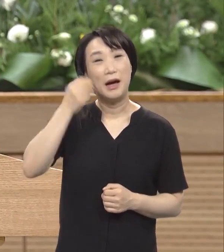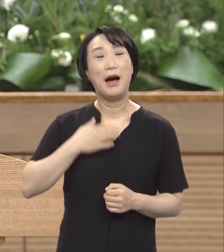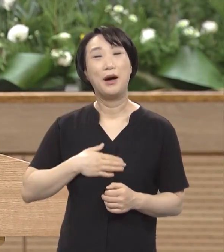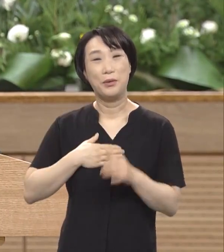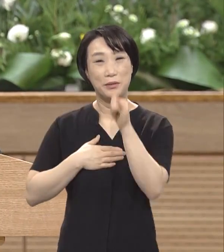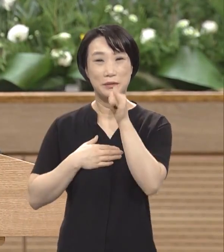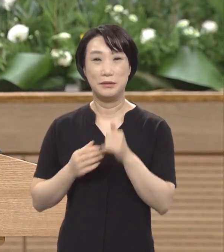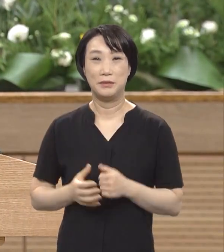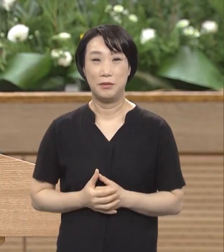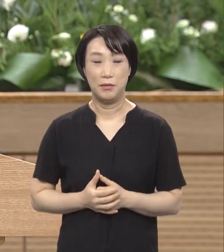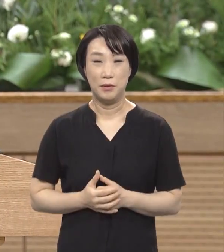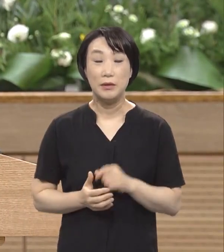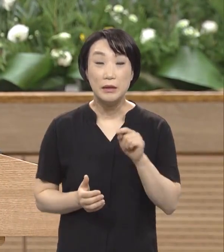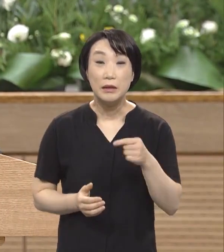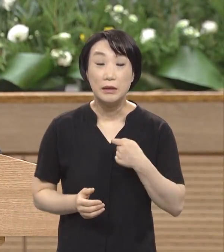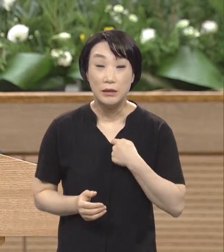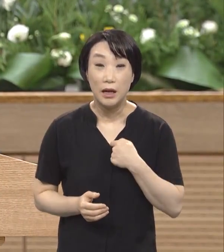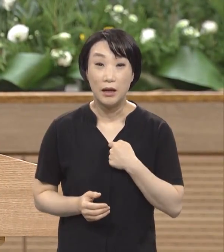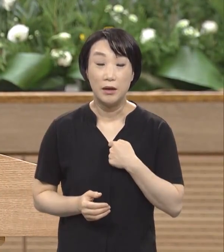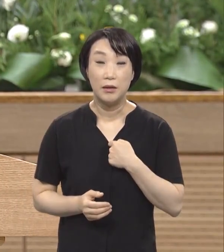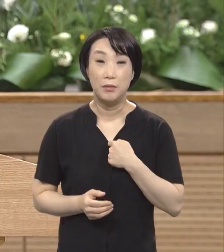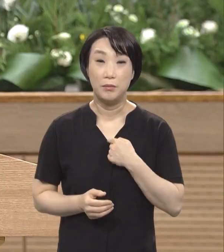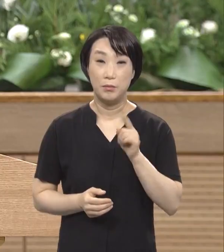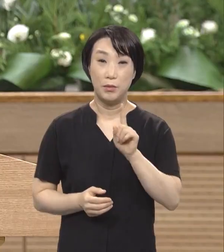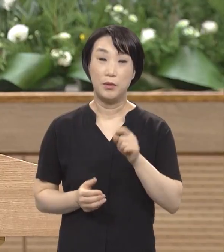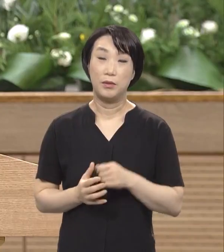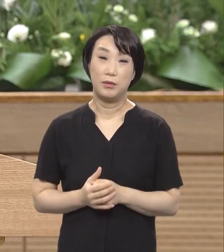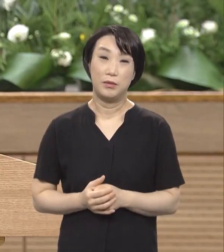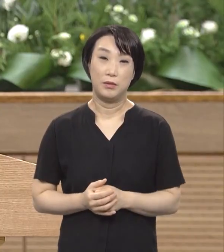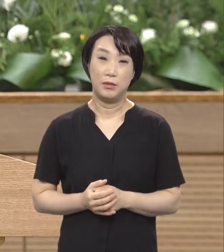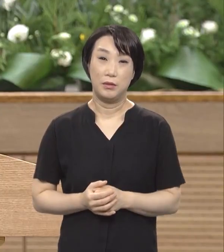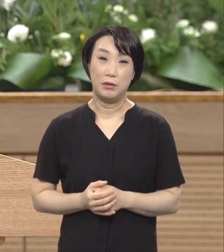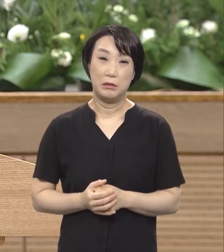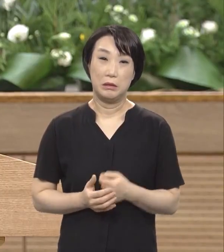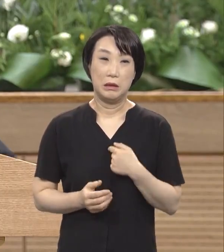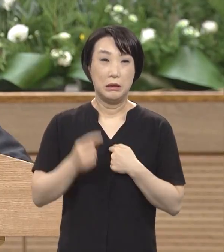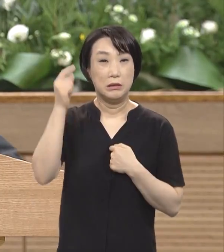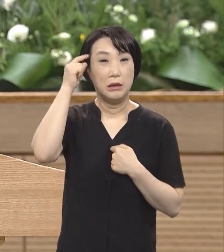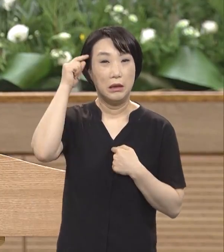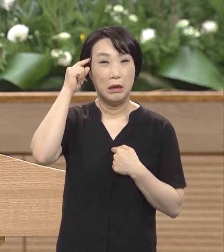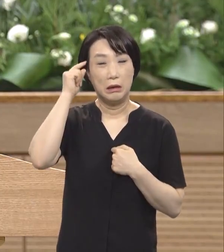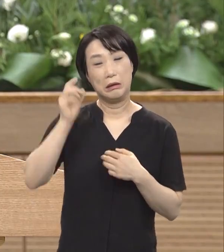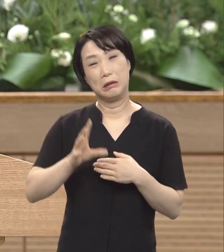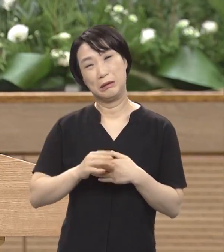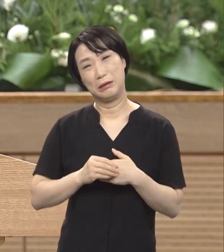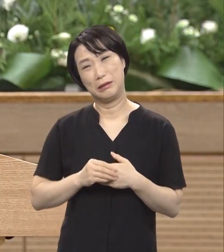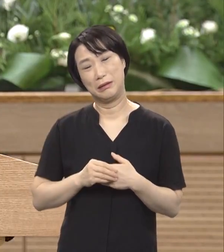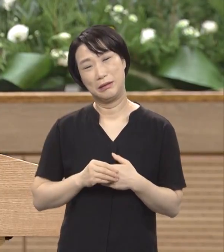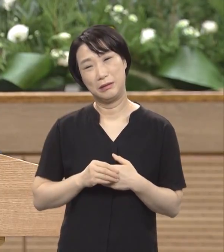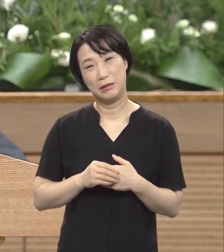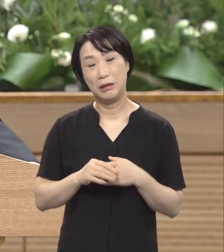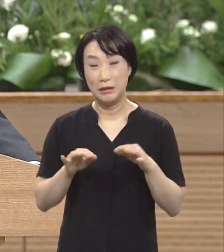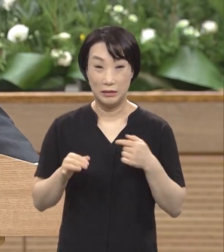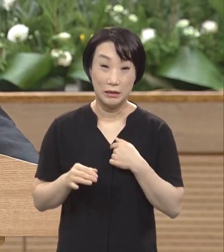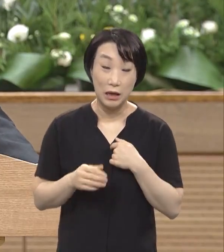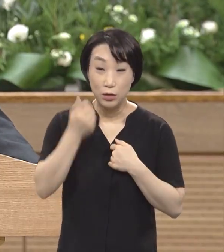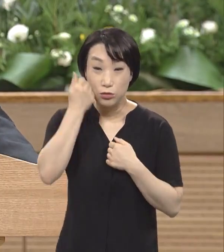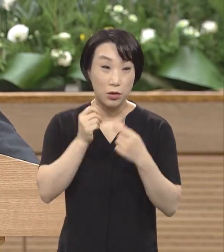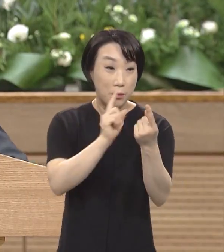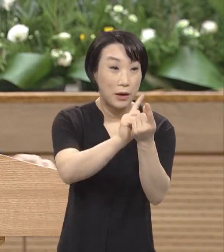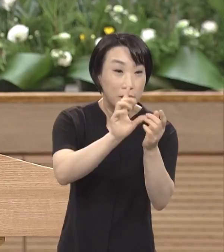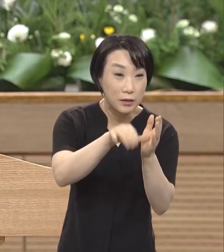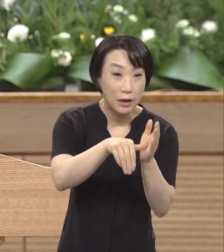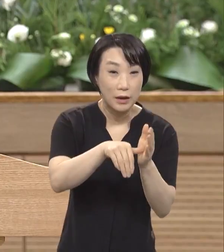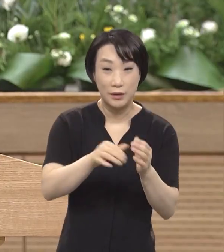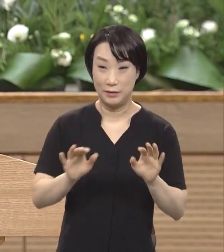생각하면서 그것이 내게 이렇게 젖어 있어서 누구를 만나든지